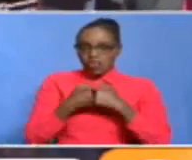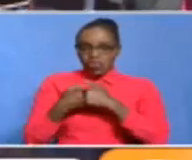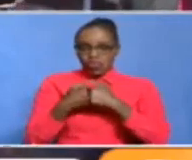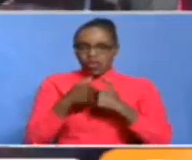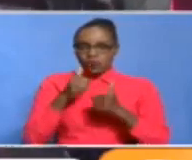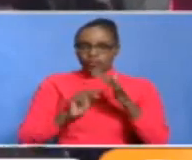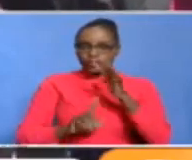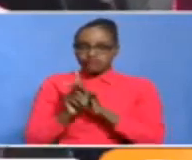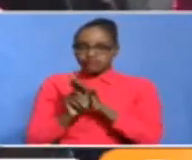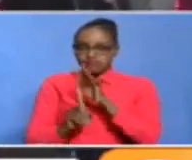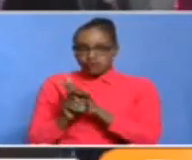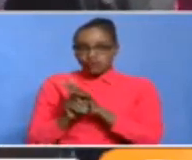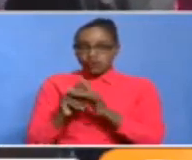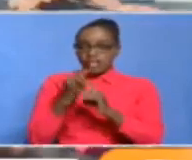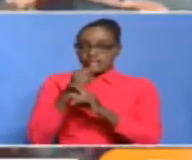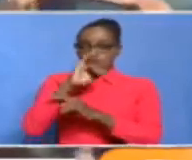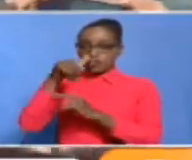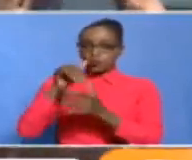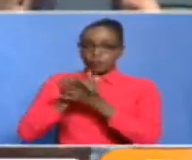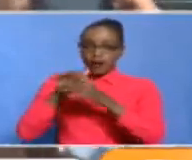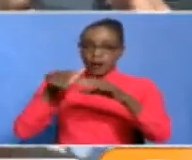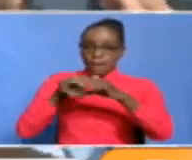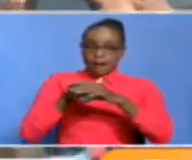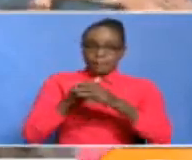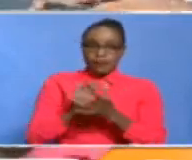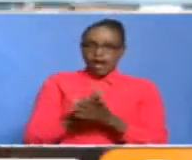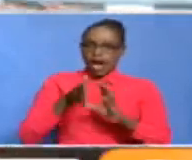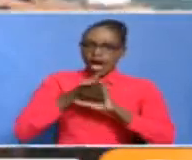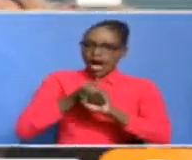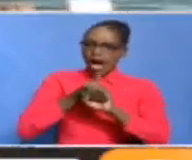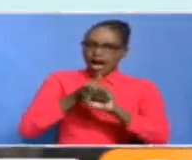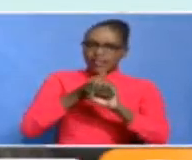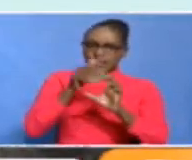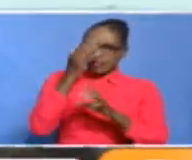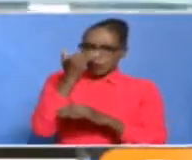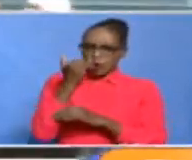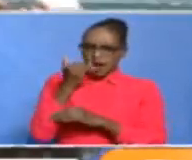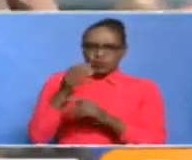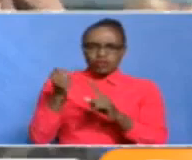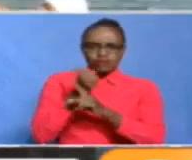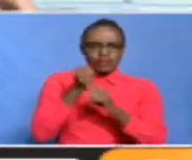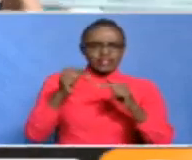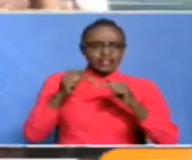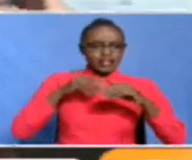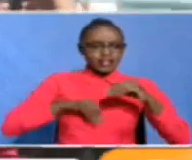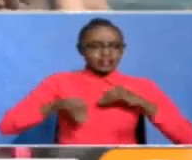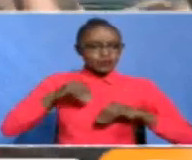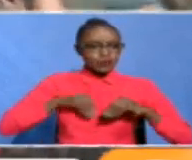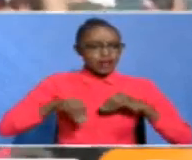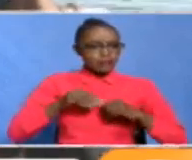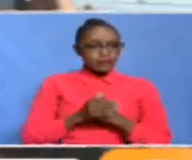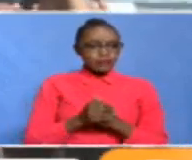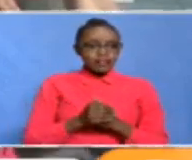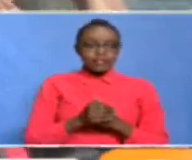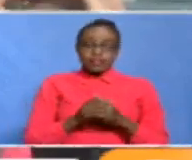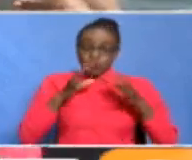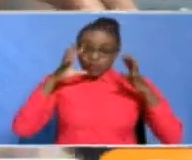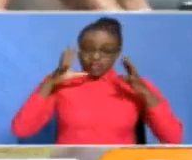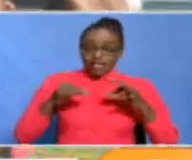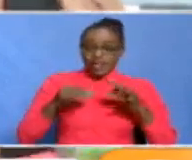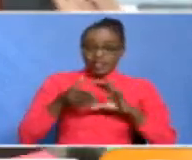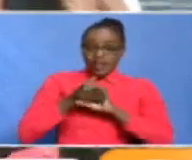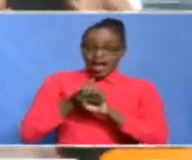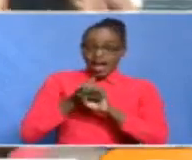ulioibua miongoni mwa baadhi ya wanajubilii. Tulienda handshake ndio kama Wakenya tupambane na ufisadi. Tulienda handshake ndio